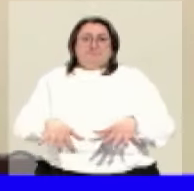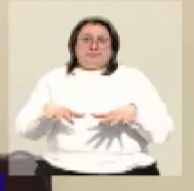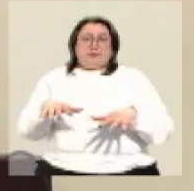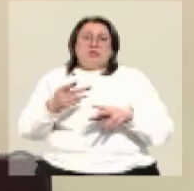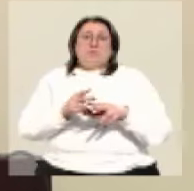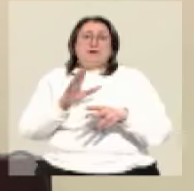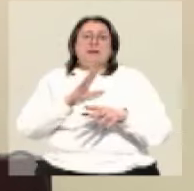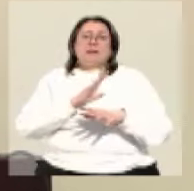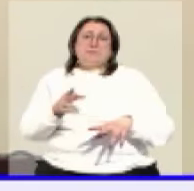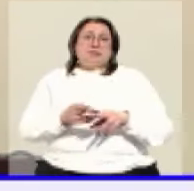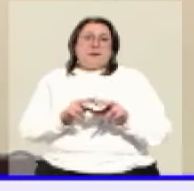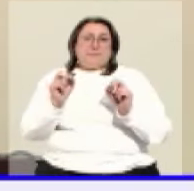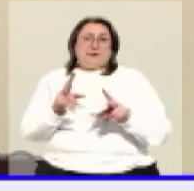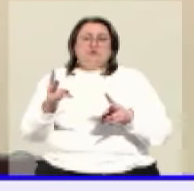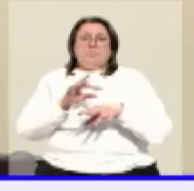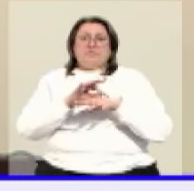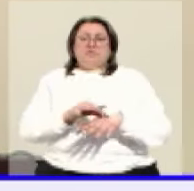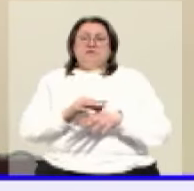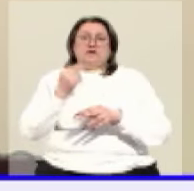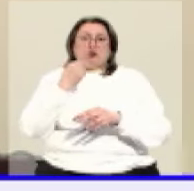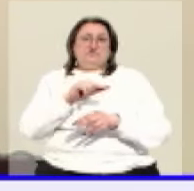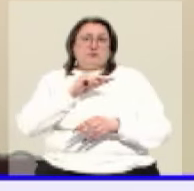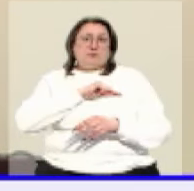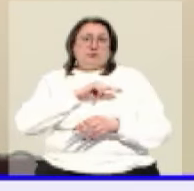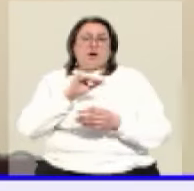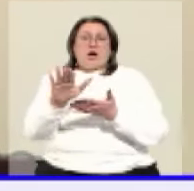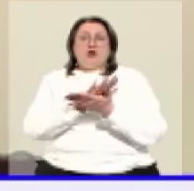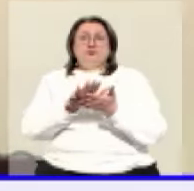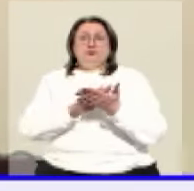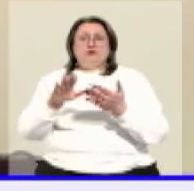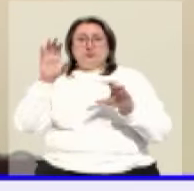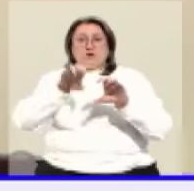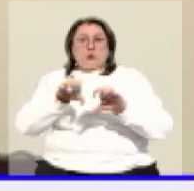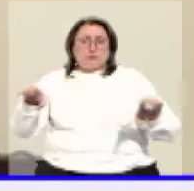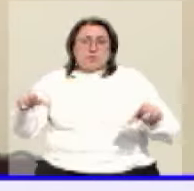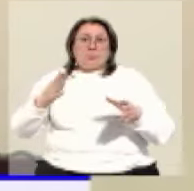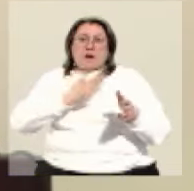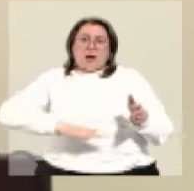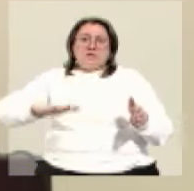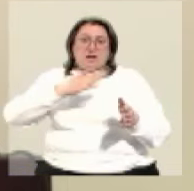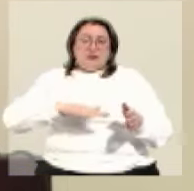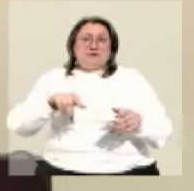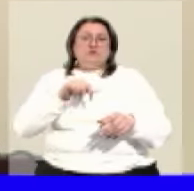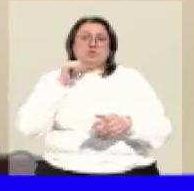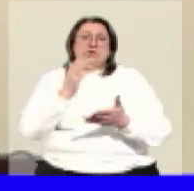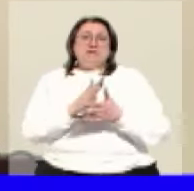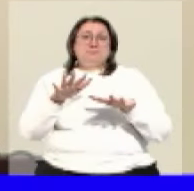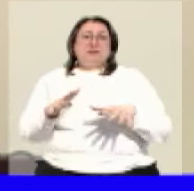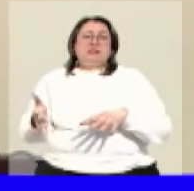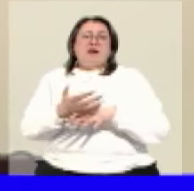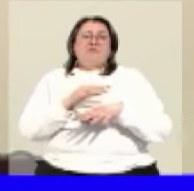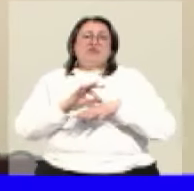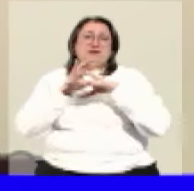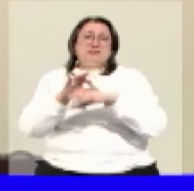мақсатында сапалы жұмыс жүргізіп, су бұру каналдарын тазарту керек. Қостанайда қар шығаруға арналған полигон бар. Мұндай орындар су